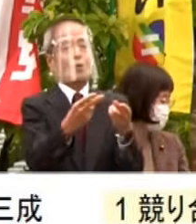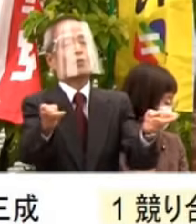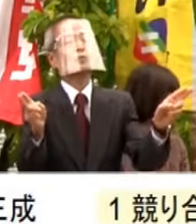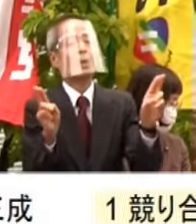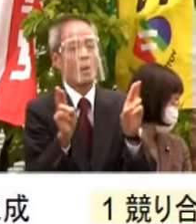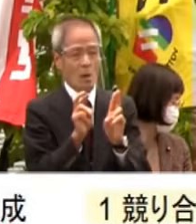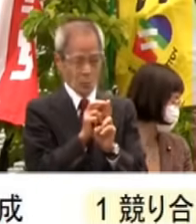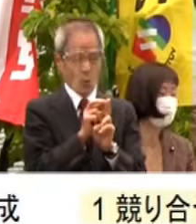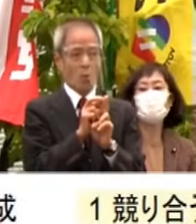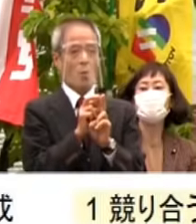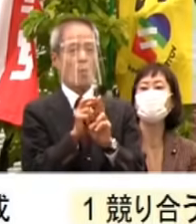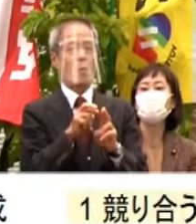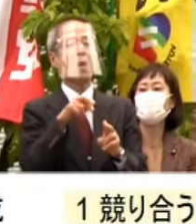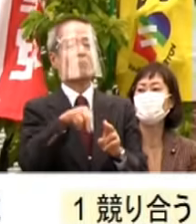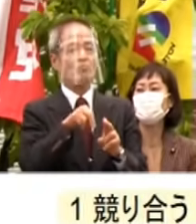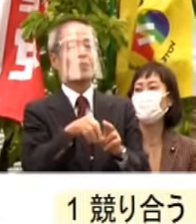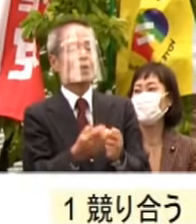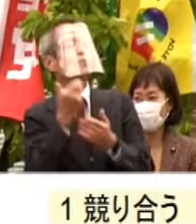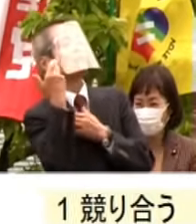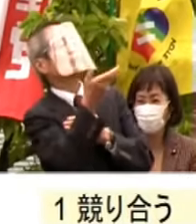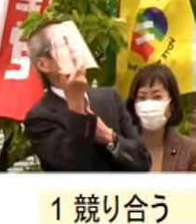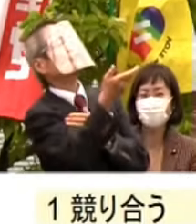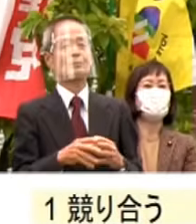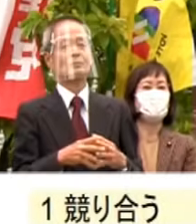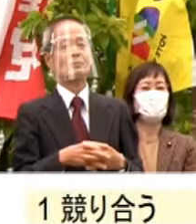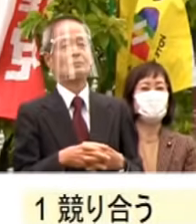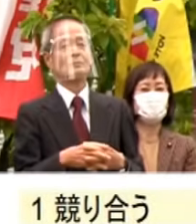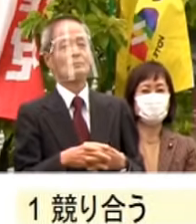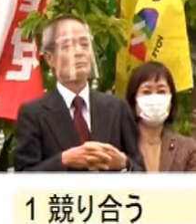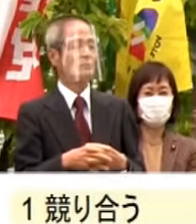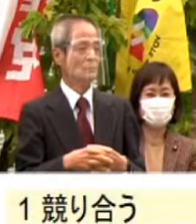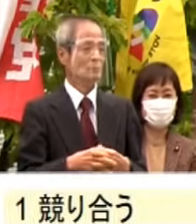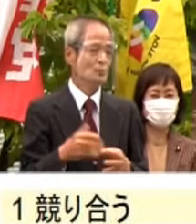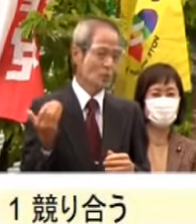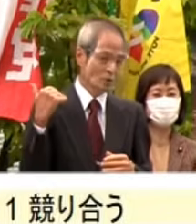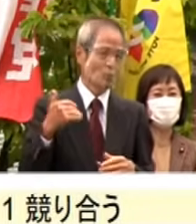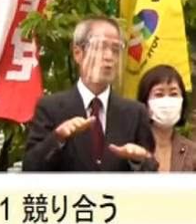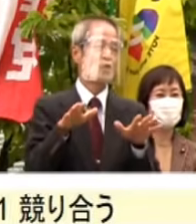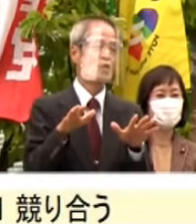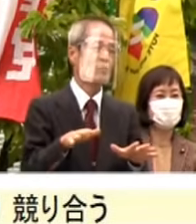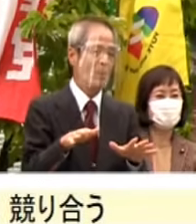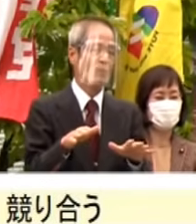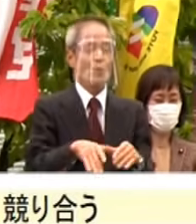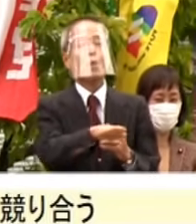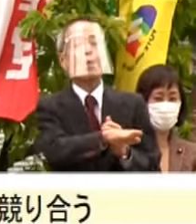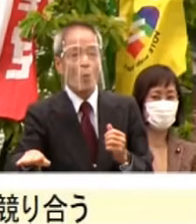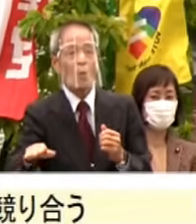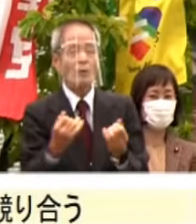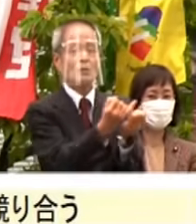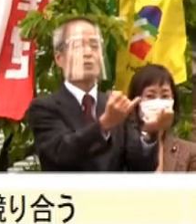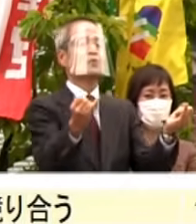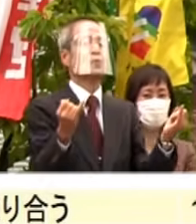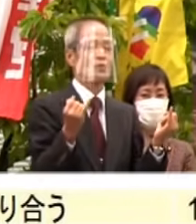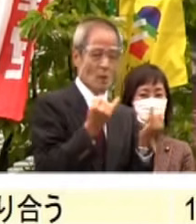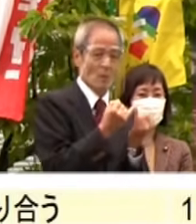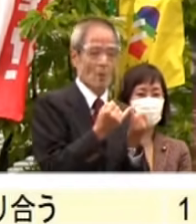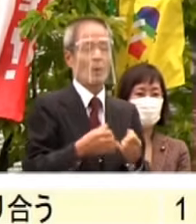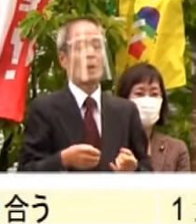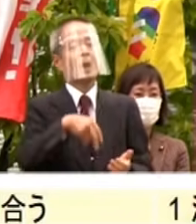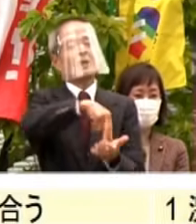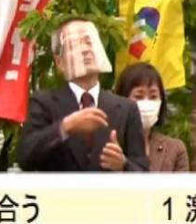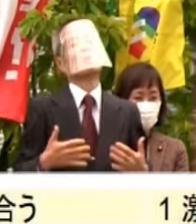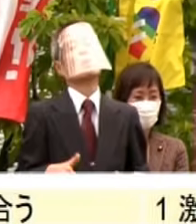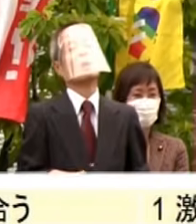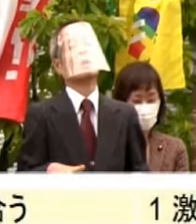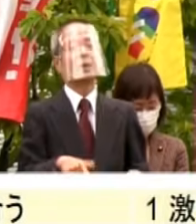痴漢について質疑をしてくださいました。昔も今も、子供や女性など、弱い立場の人が被